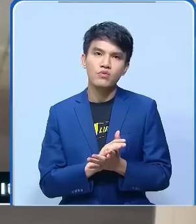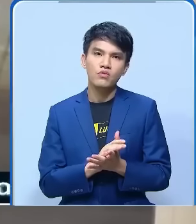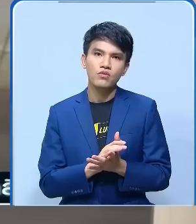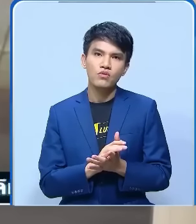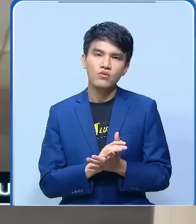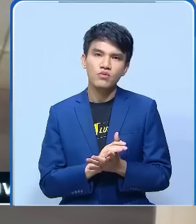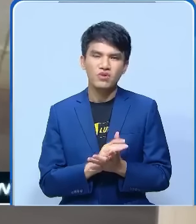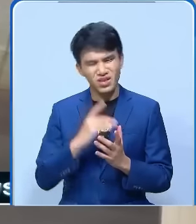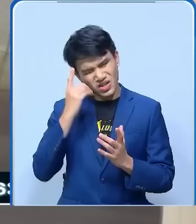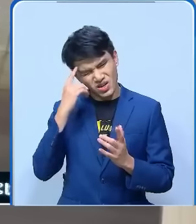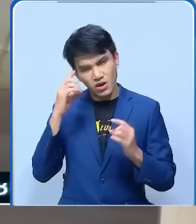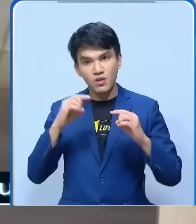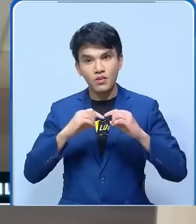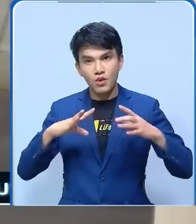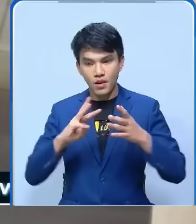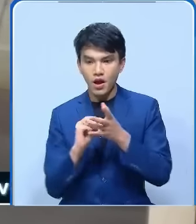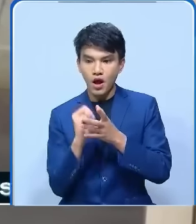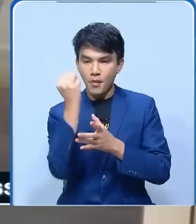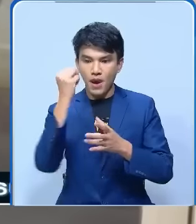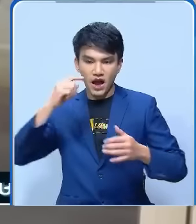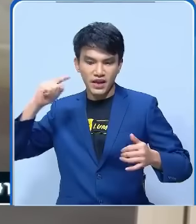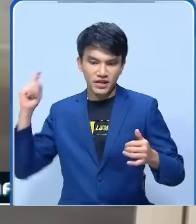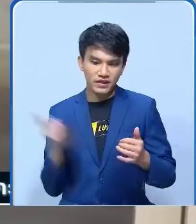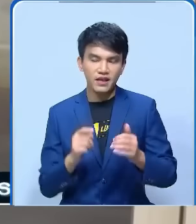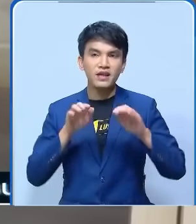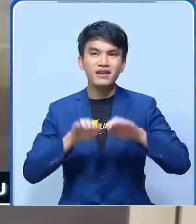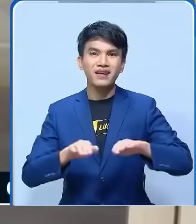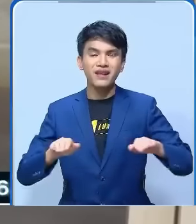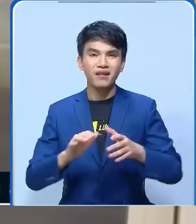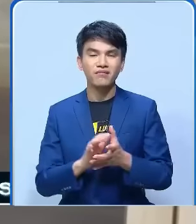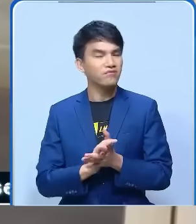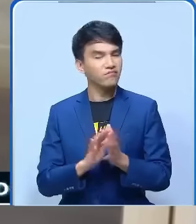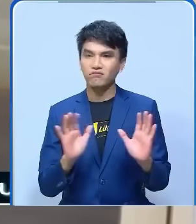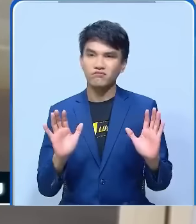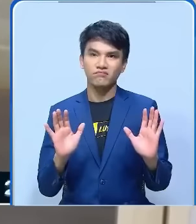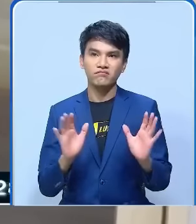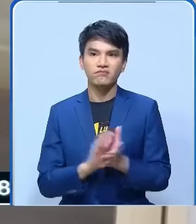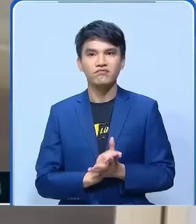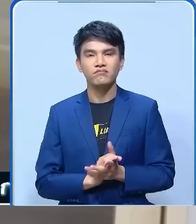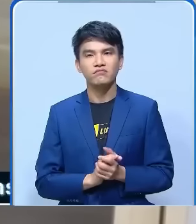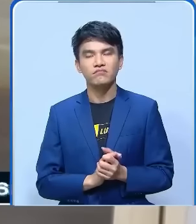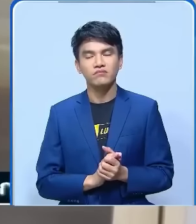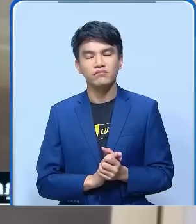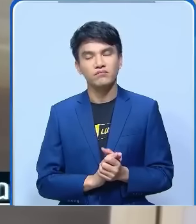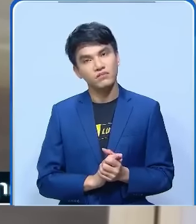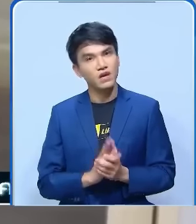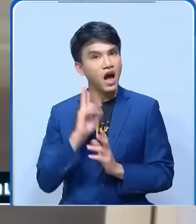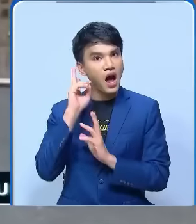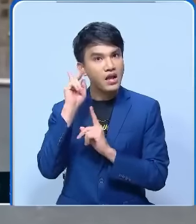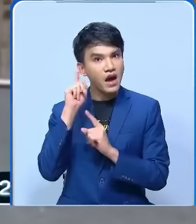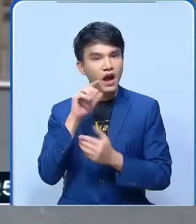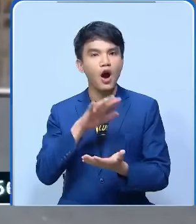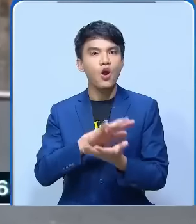มันก็ไม่ควรป่ะที่ว่าใช้ไม้พองมันตีเด็กตัวขนาดเนี้ย ไอ้ที่ผูกทงเนี่ยผู้สื่อข่าวไปที่